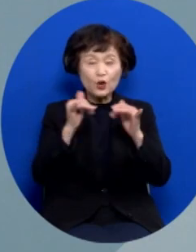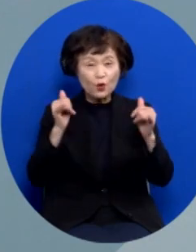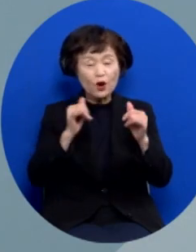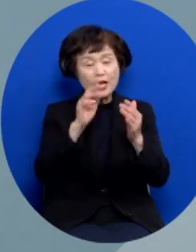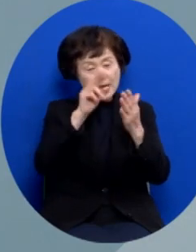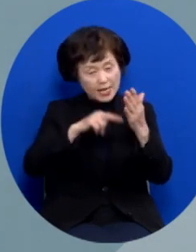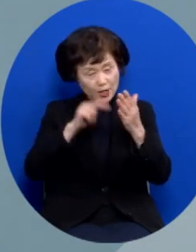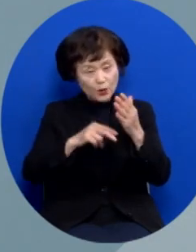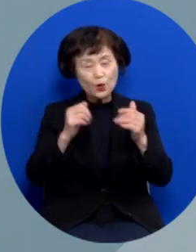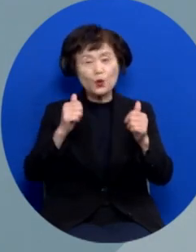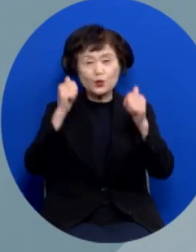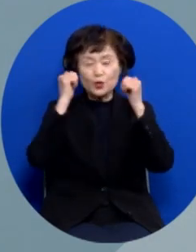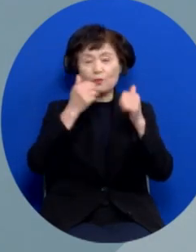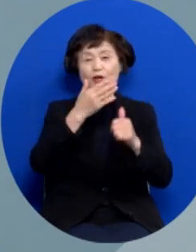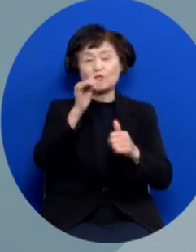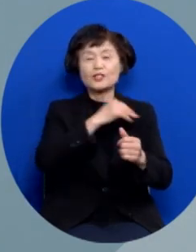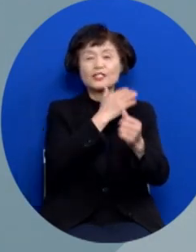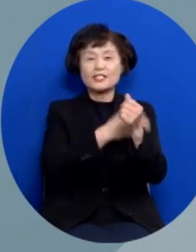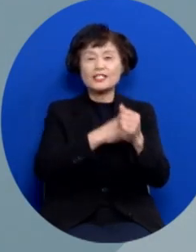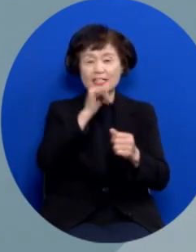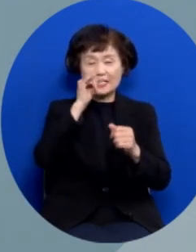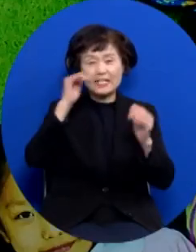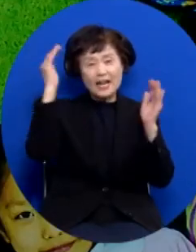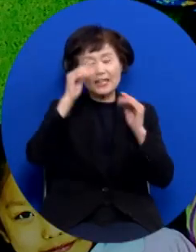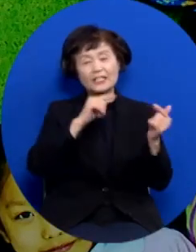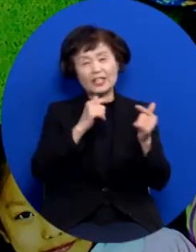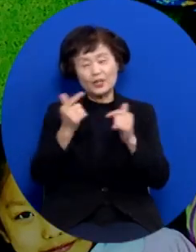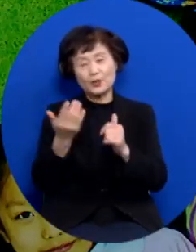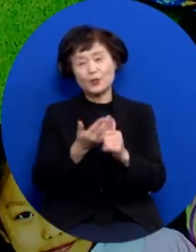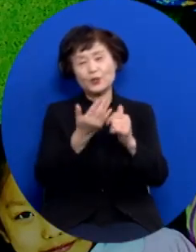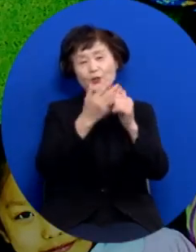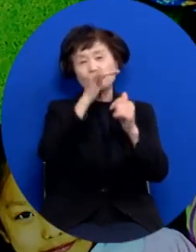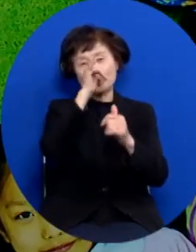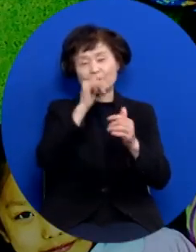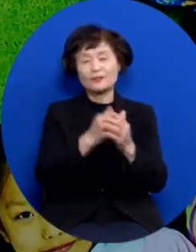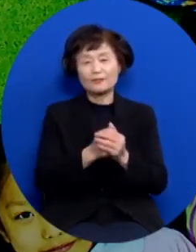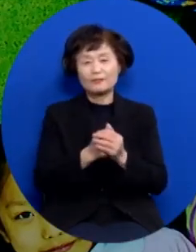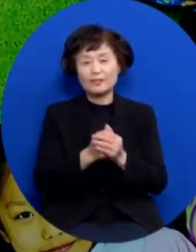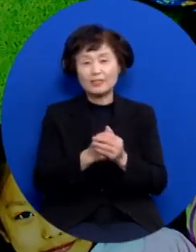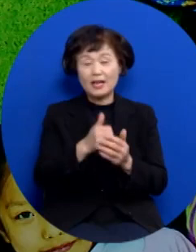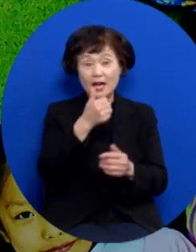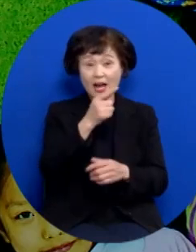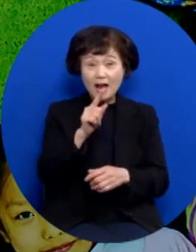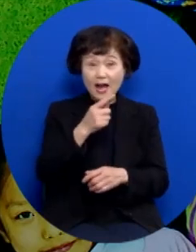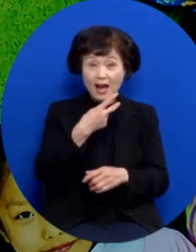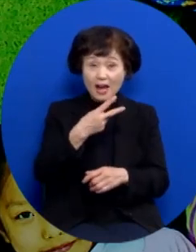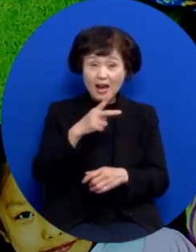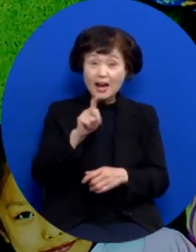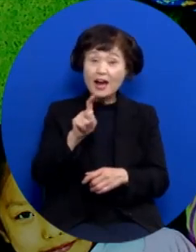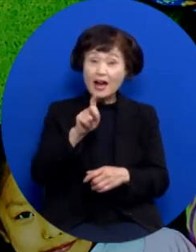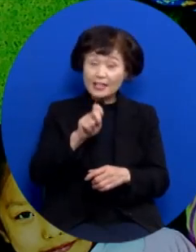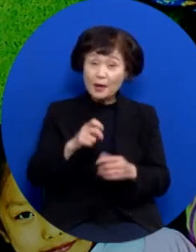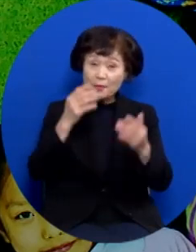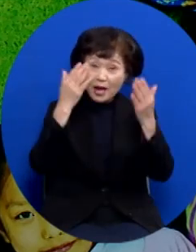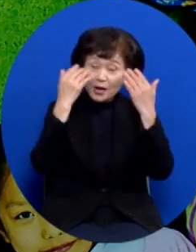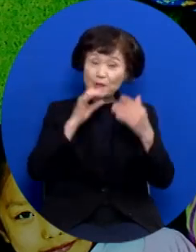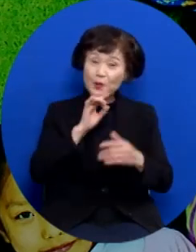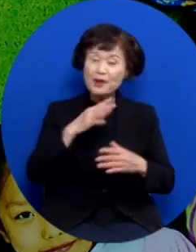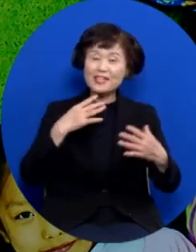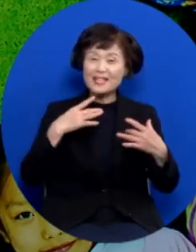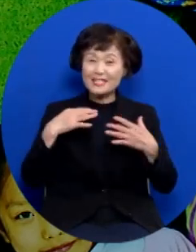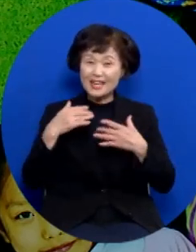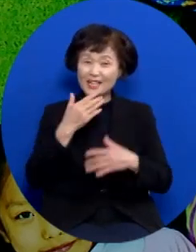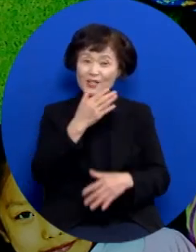학생들로 실력있는 아이들로 키워나가고 있습니다네 목사님 하단만이 가지는 그리고 하단만이 자랑할 수